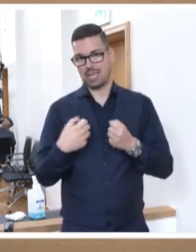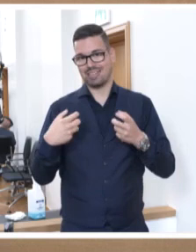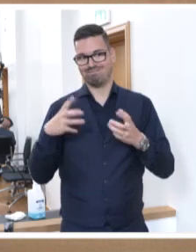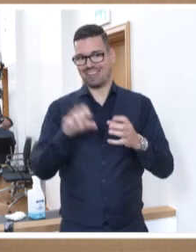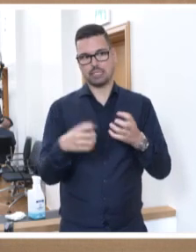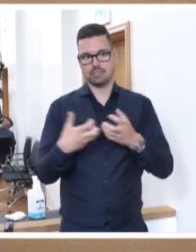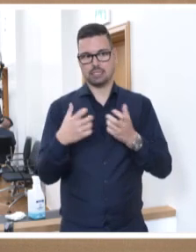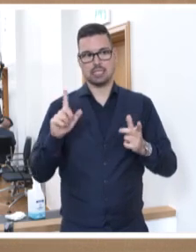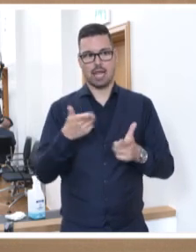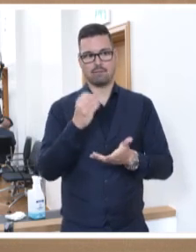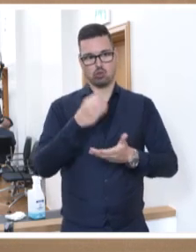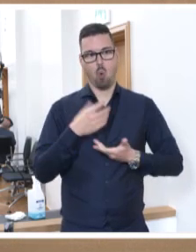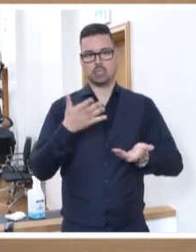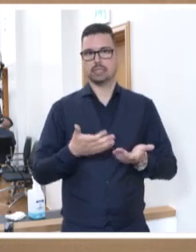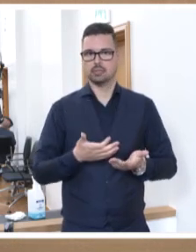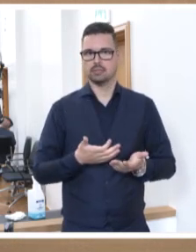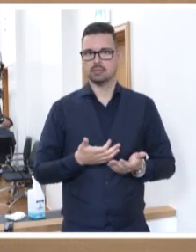lohnen.